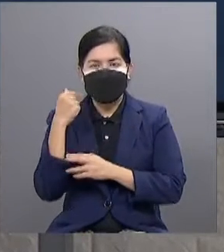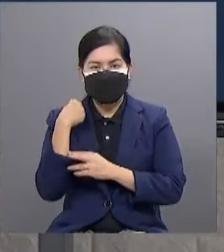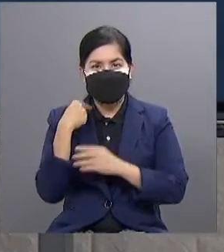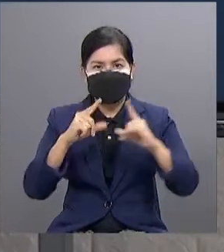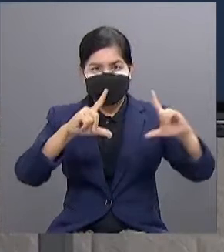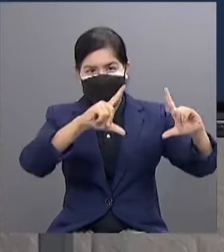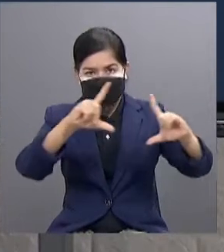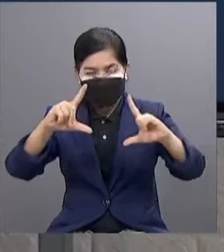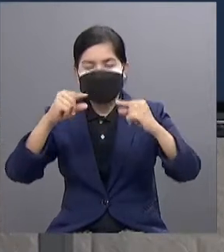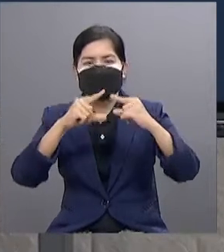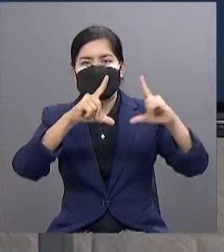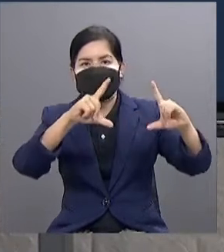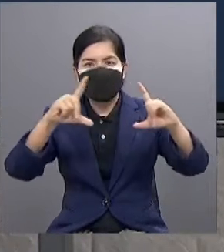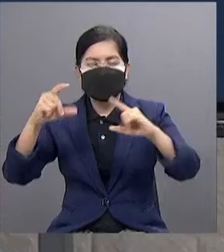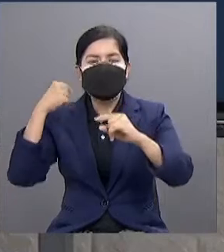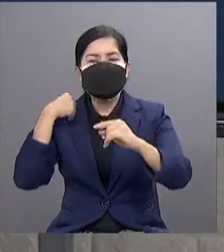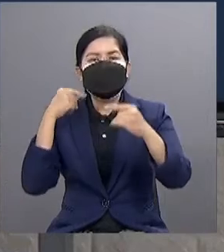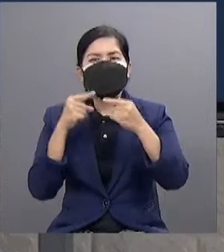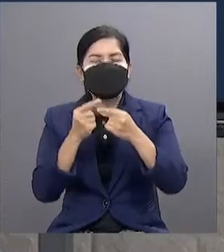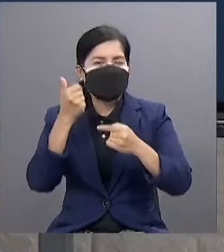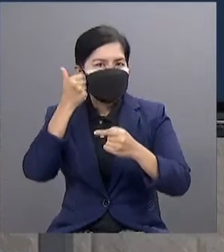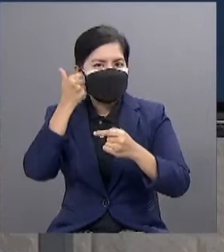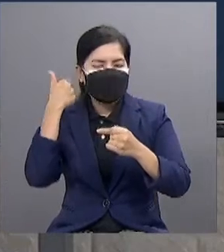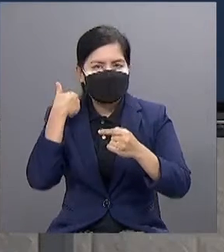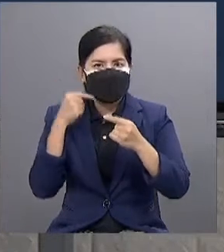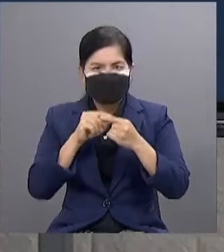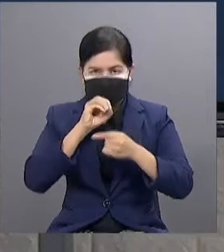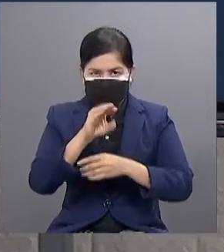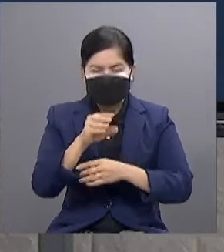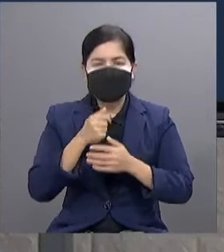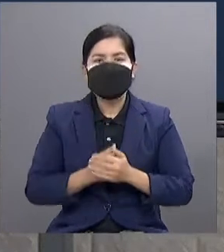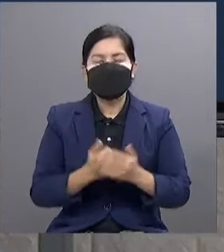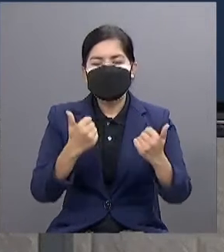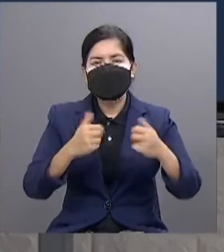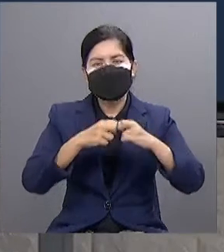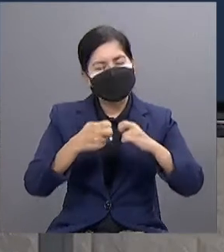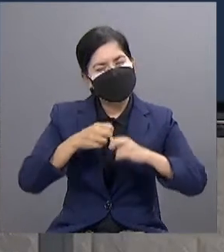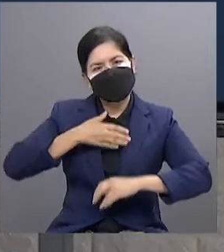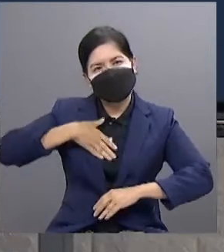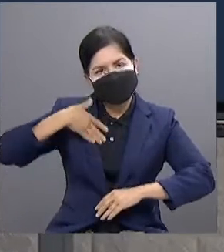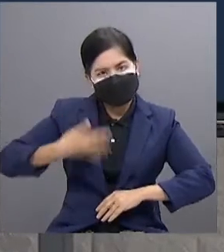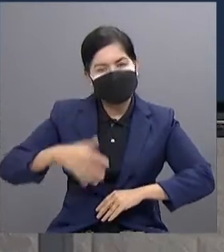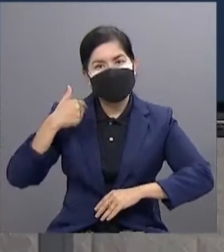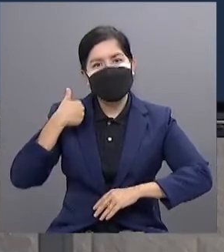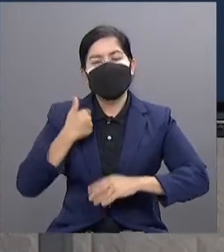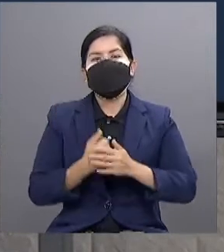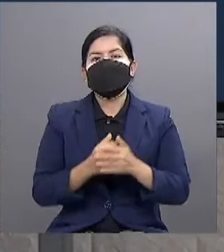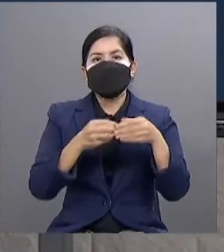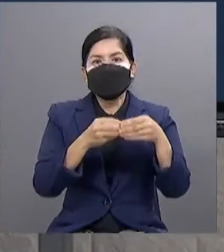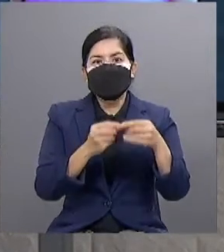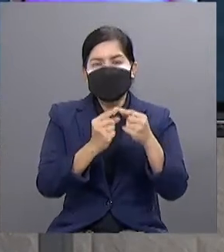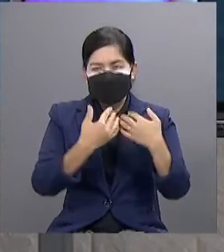กับเรานะครับคุณผู้ชมยังมีความเดือดร้อนที่ส่งกันเข้ามาเรื่อยๆครับแล้วก็อย่างแกนนำ 3ประสานเขาบอกไปเมื่อสักครู่